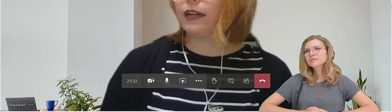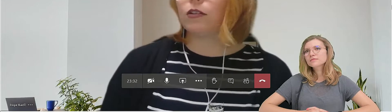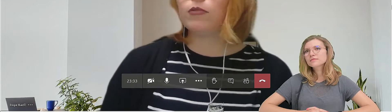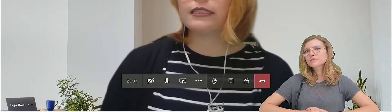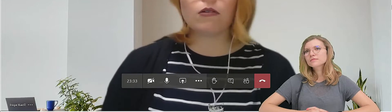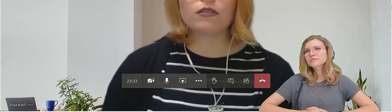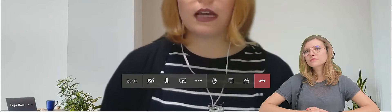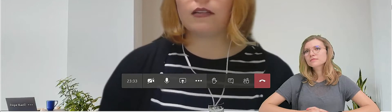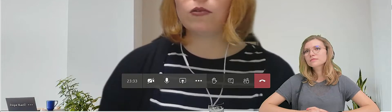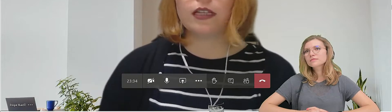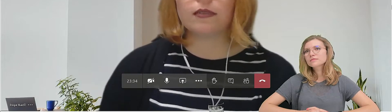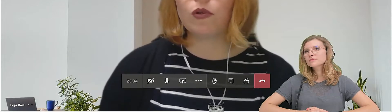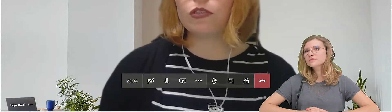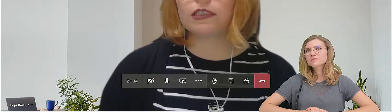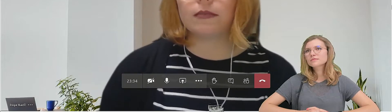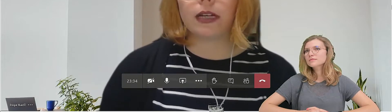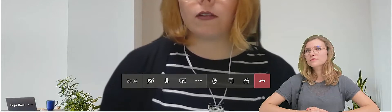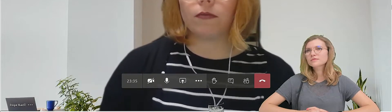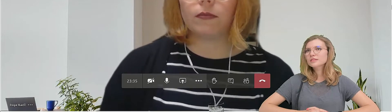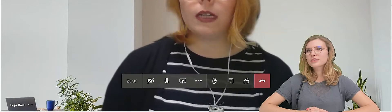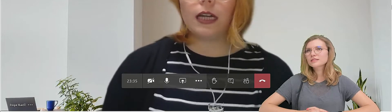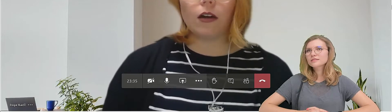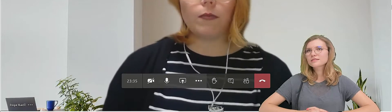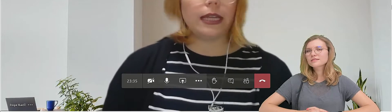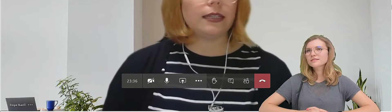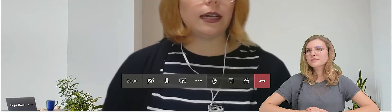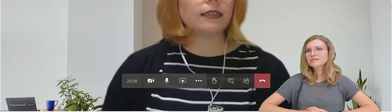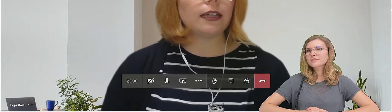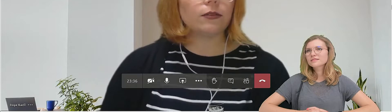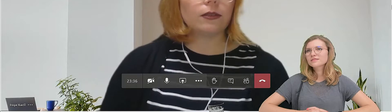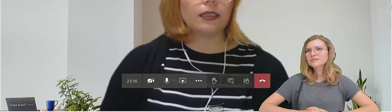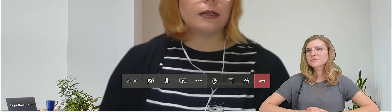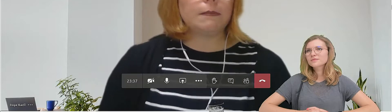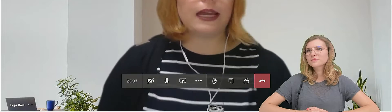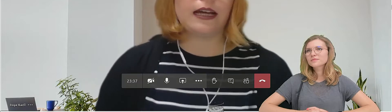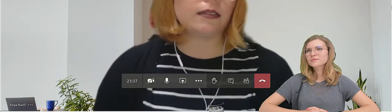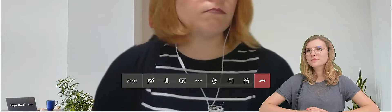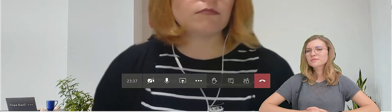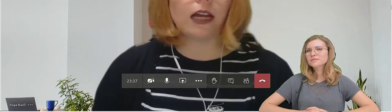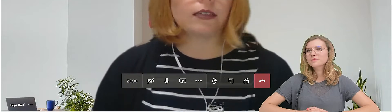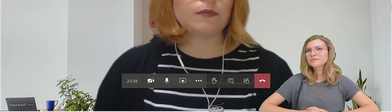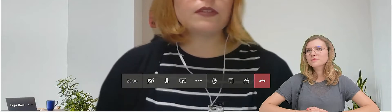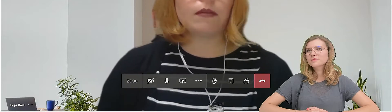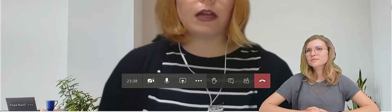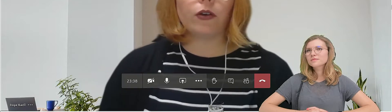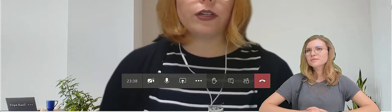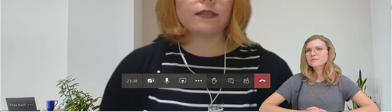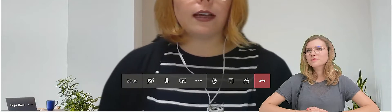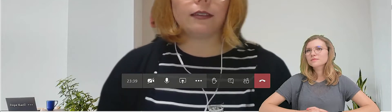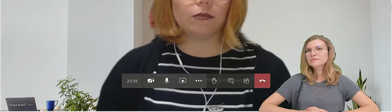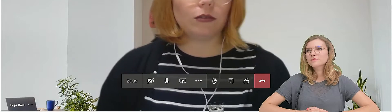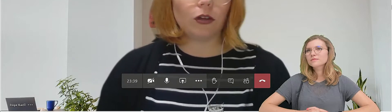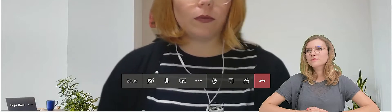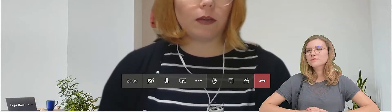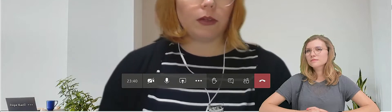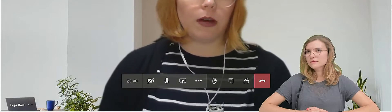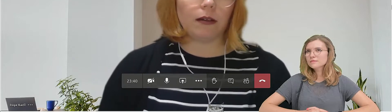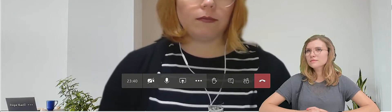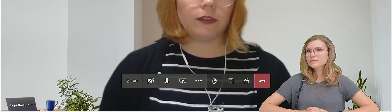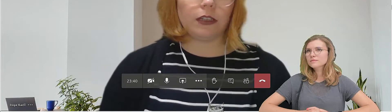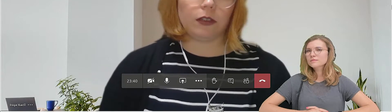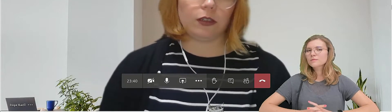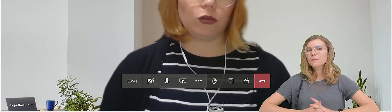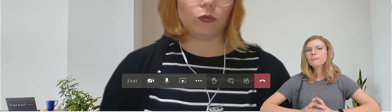gibt mittlerweile über 1800 Emojis, die man auf dem Handy hat. Also da gibt es immer neue Sachen und es kommt eben